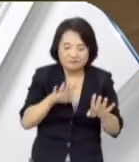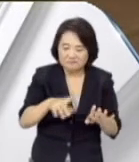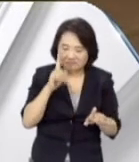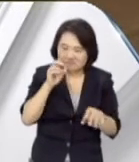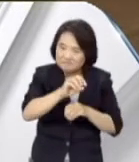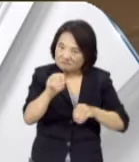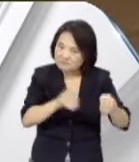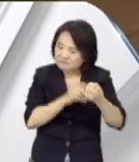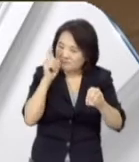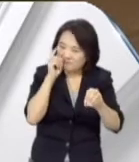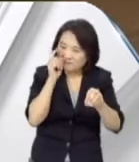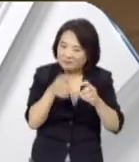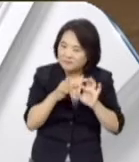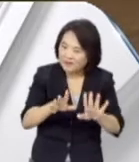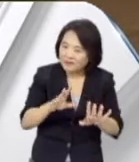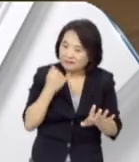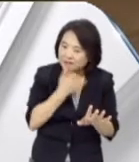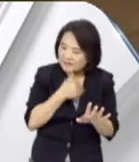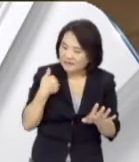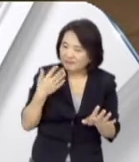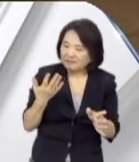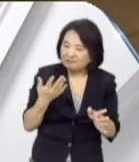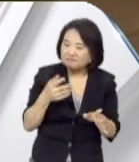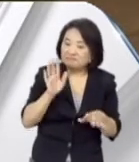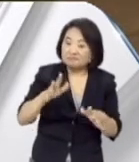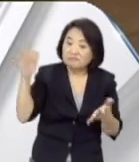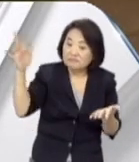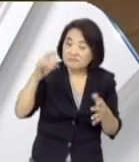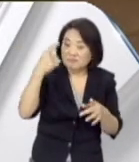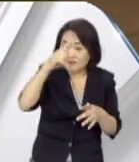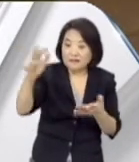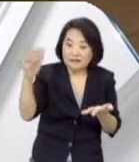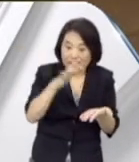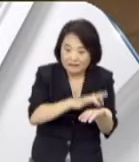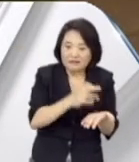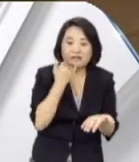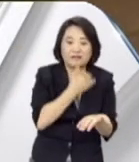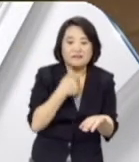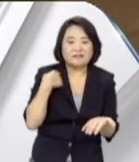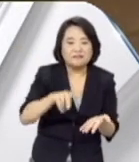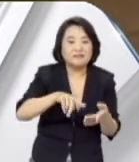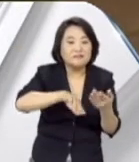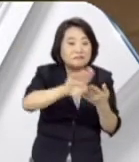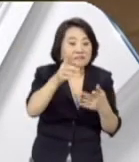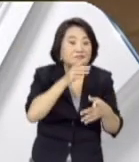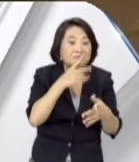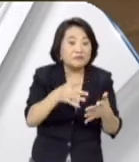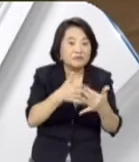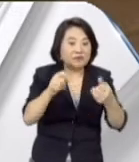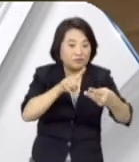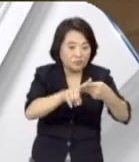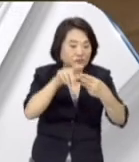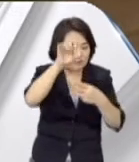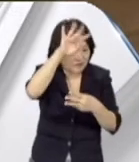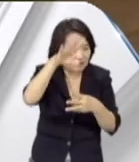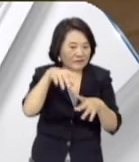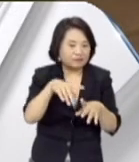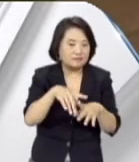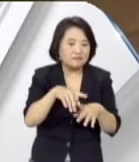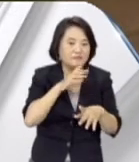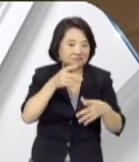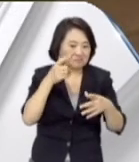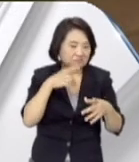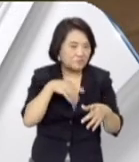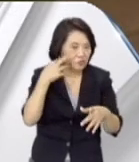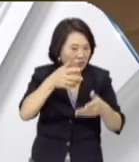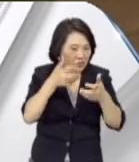就频繁演在下港演说，我各位你也来看。蔡英文国有可能在非常高机洛杉矶加哈，会同民主党的从